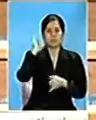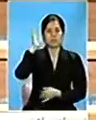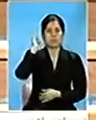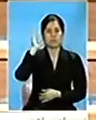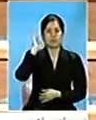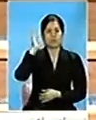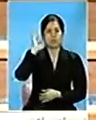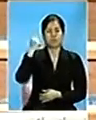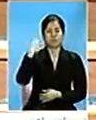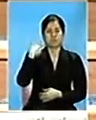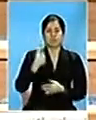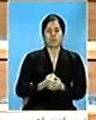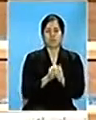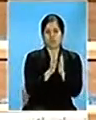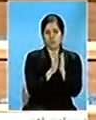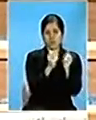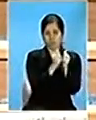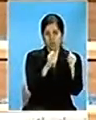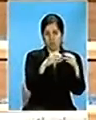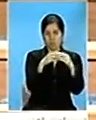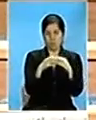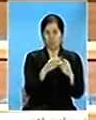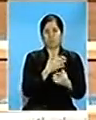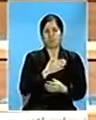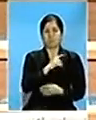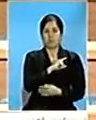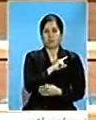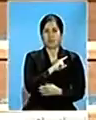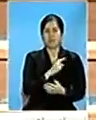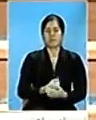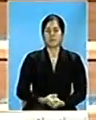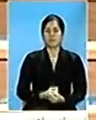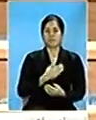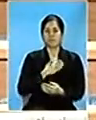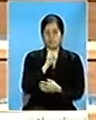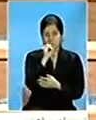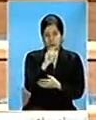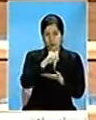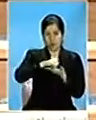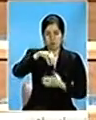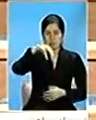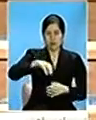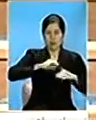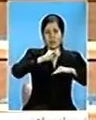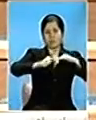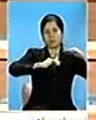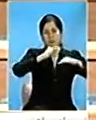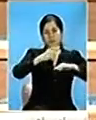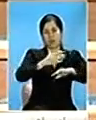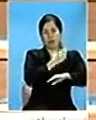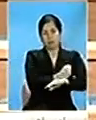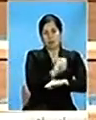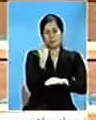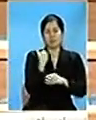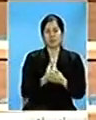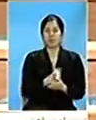นี่คือในคณะอนุที่ผมรับผิดชอบจึงกราบเรียนท่านประธานว่าสภาพัฒนาการเมืองนี้จะมีบทบาท